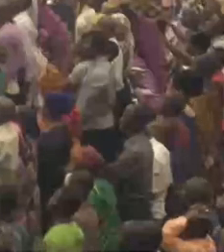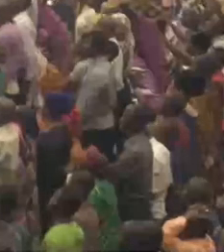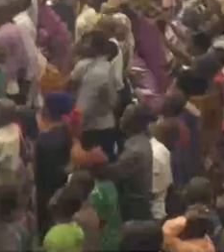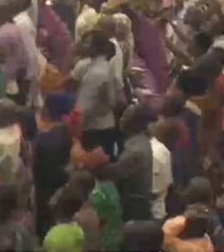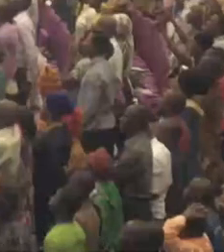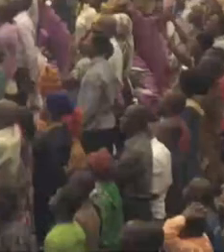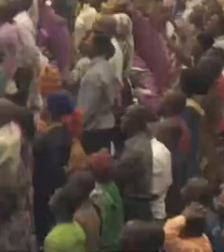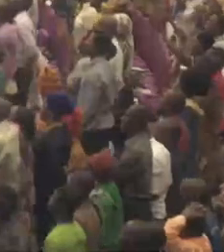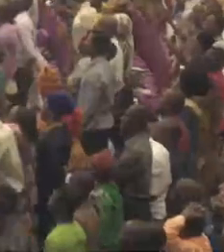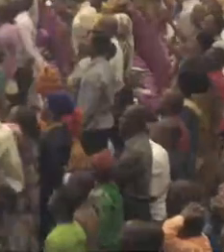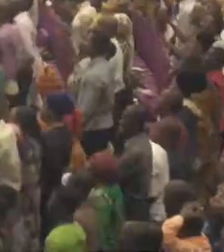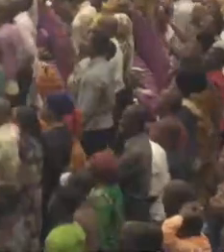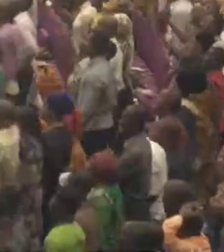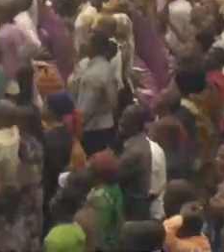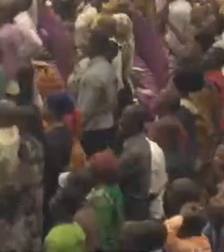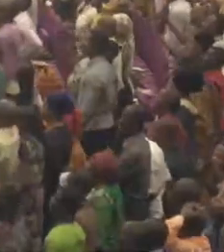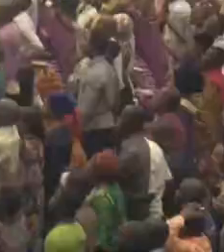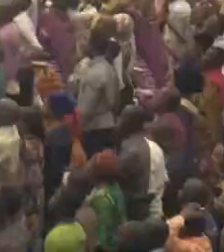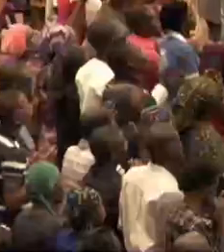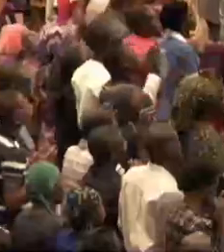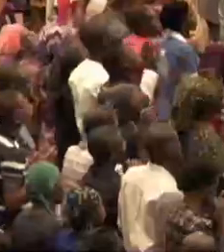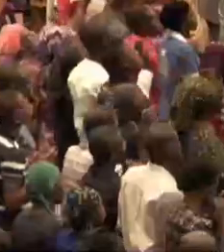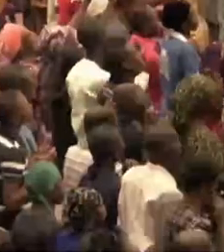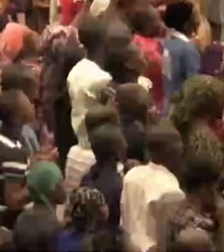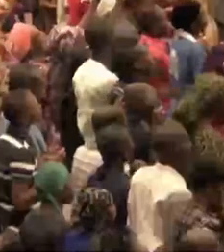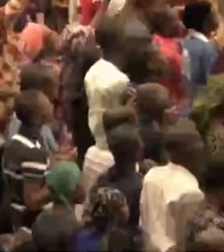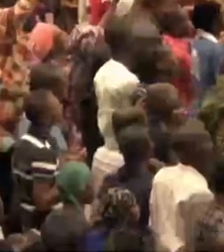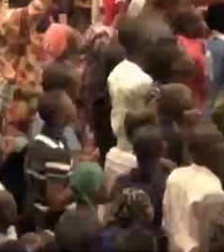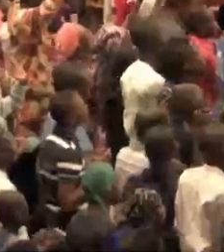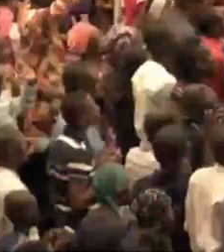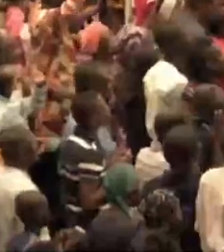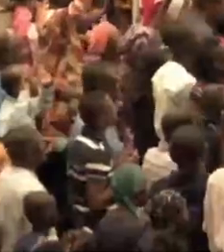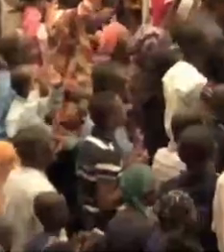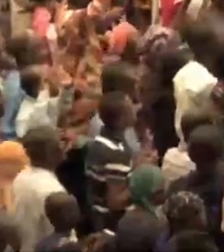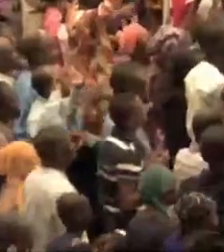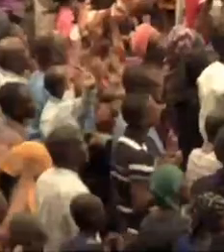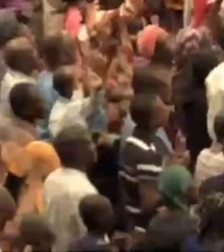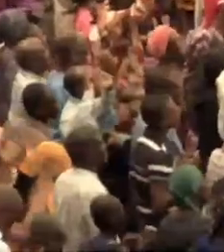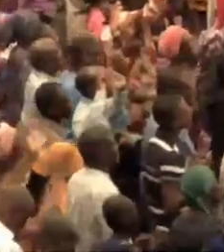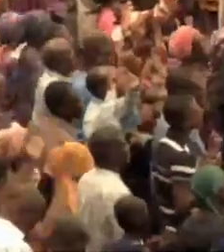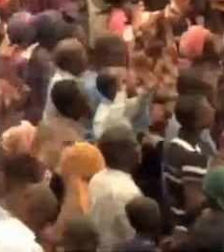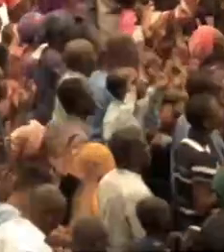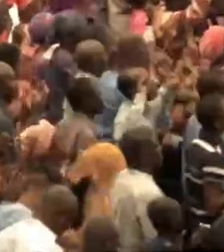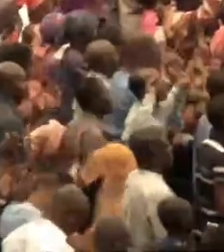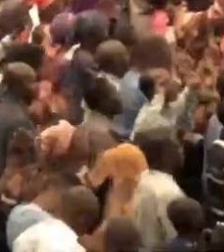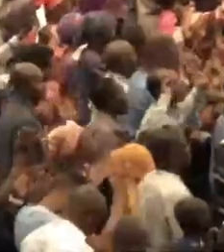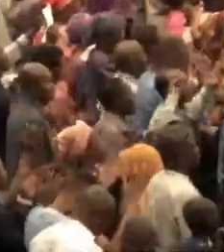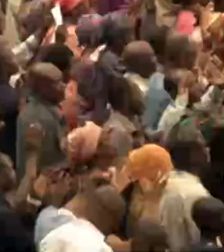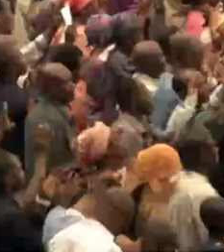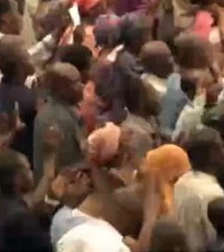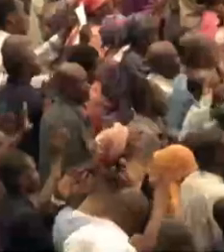Quelqu'un l'a dit, je suis prêt. Cela va vous arriver. Quelque chose